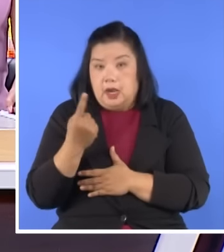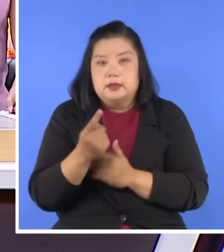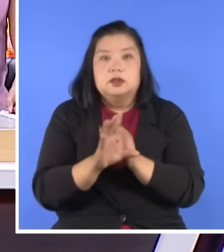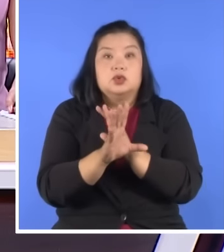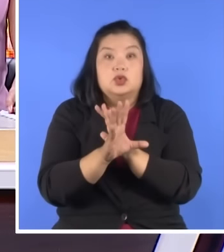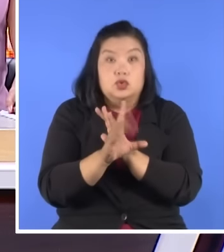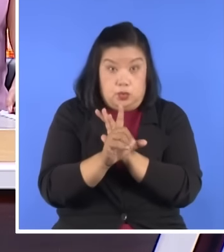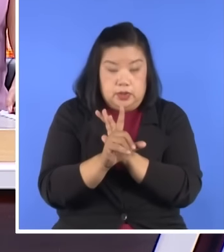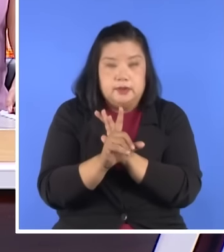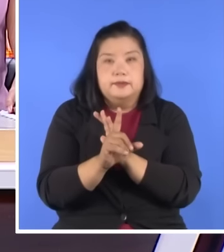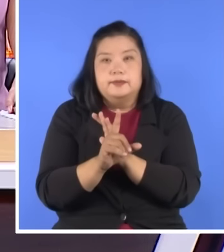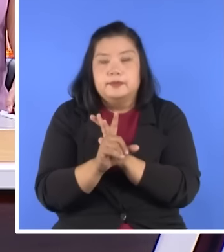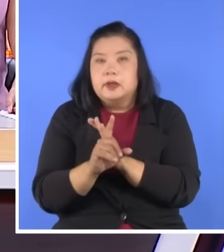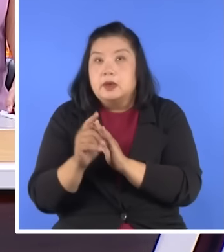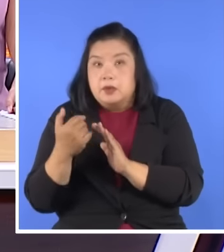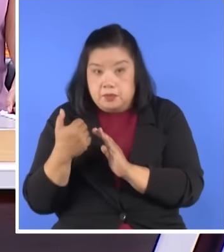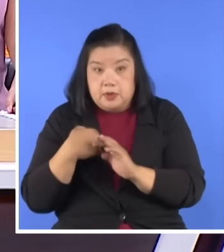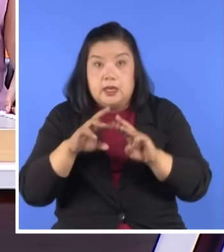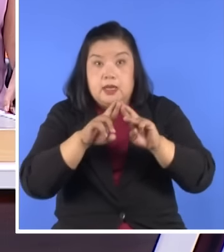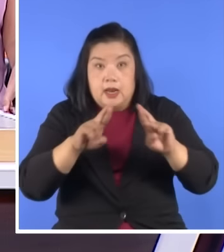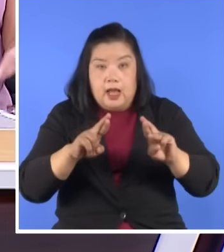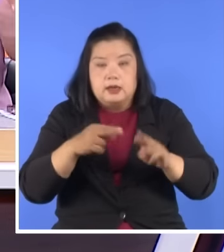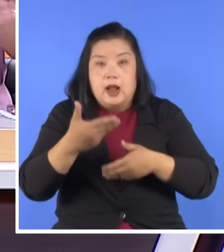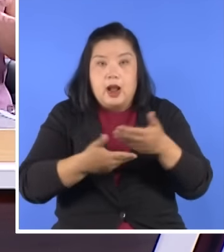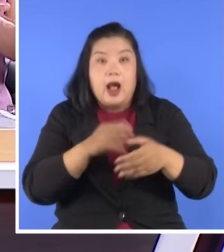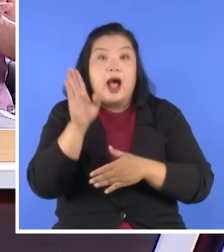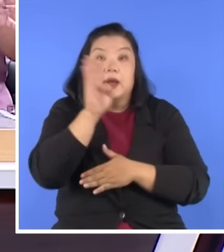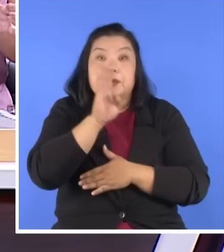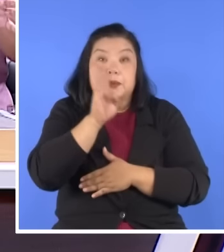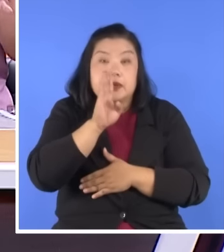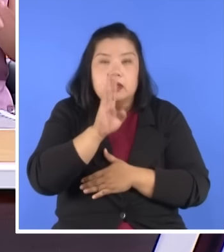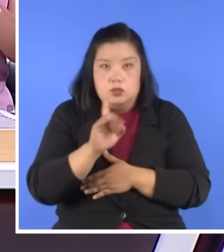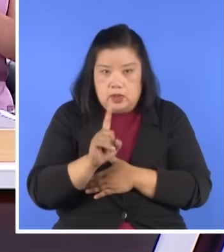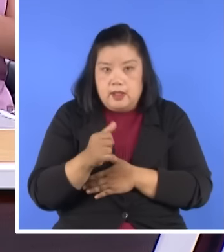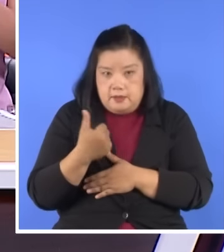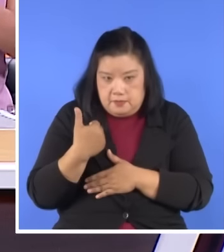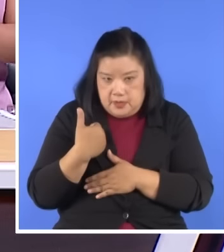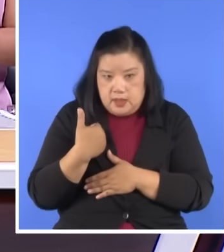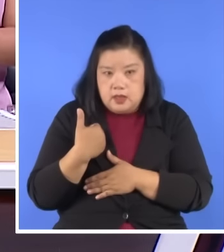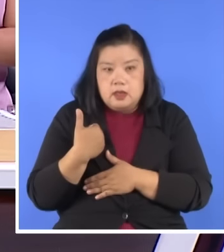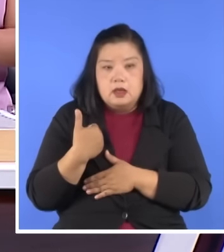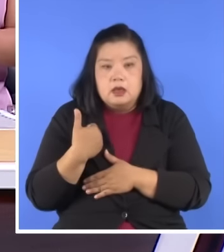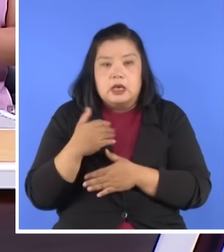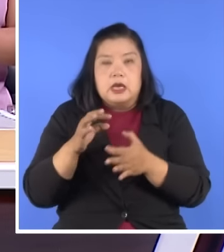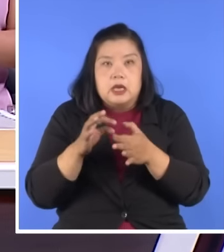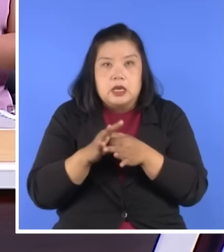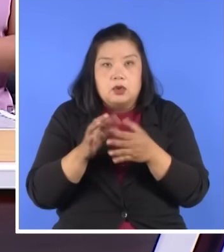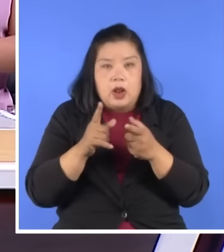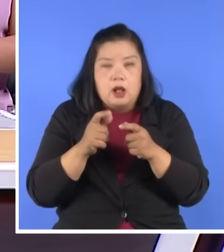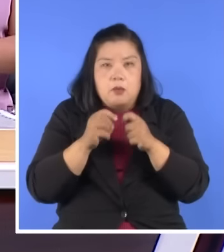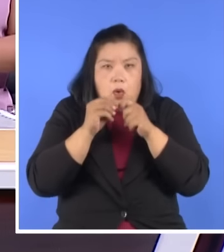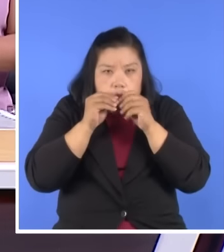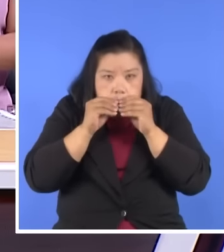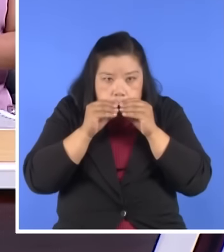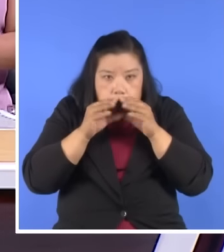เขาไปจับบาเบียย่านจอมเทียนคุณผู้ชมจุดนี้เนี่ยเขาลักลอบขายลูกโป่งแก๊สหัวเราะค่ะแล้วทำ